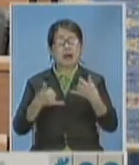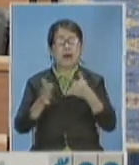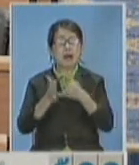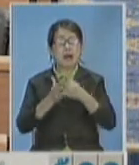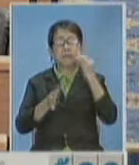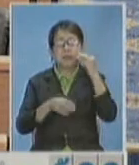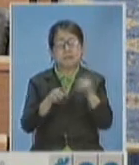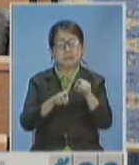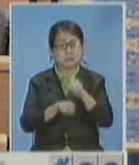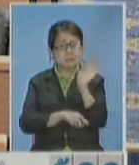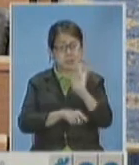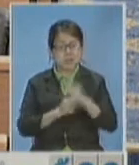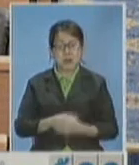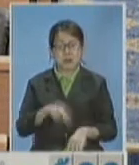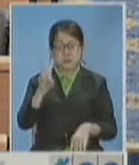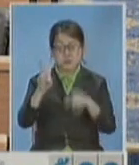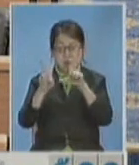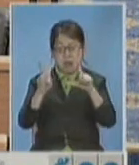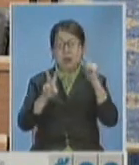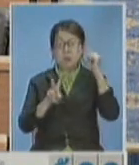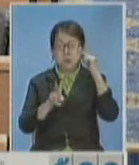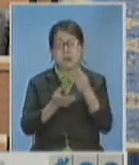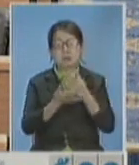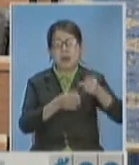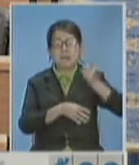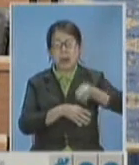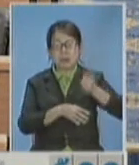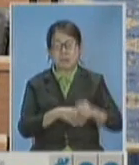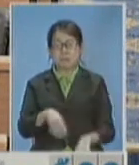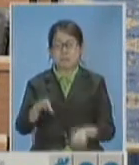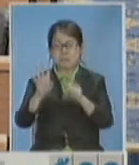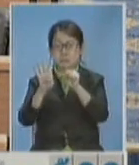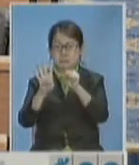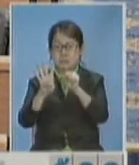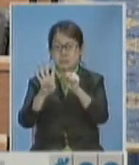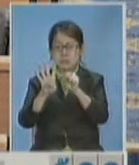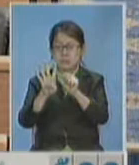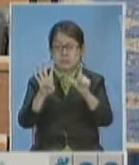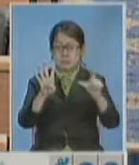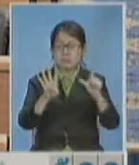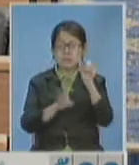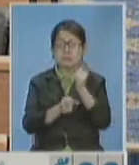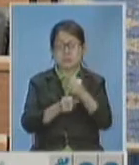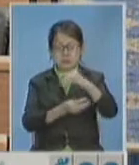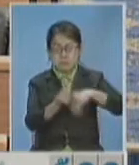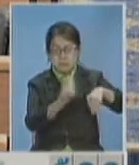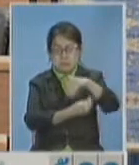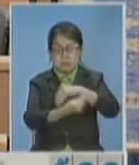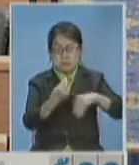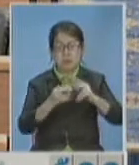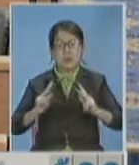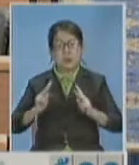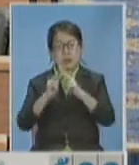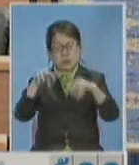2ล้านเราก็รู้อยู่แล้วเอาไปใช้ค่ารายจ่ายประจำนะครับอีก 400,000 กว่าก็เพื่อที่จะเอาไปนาพัฒนาในส่วนของกระทรวงทบวงก